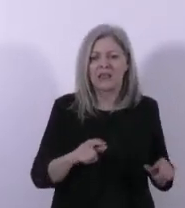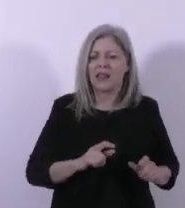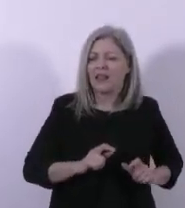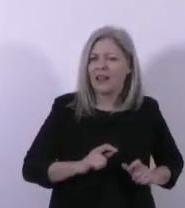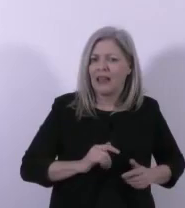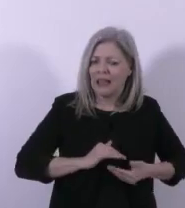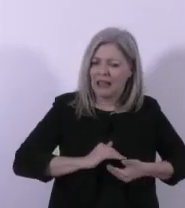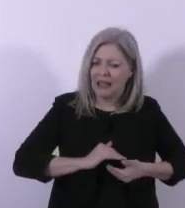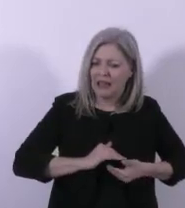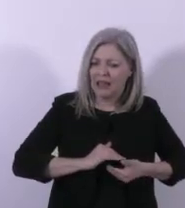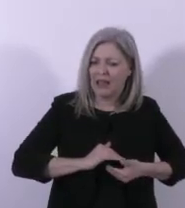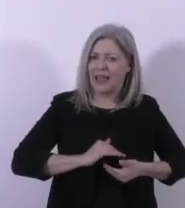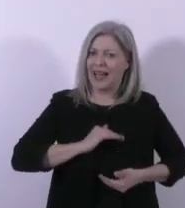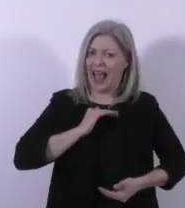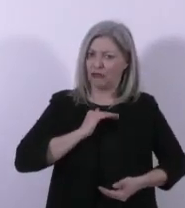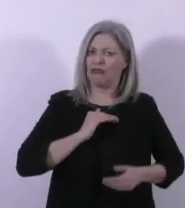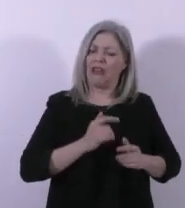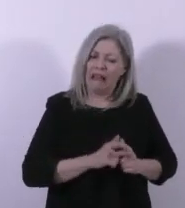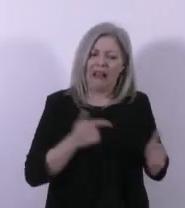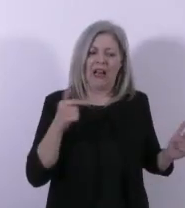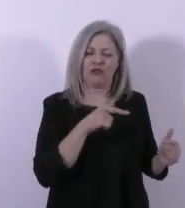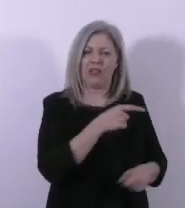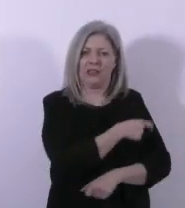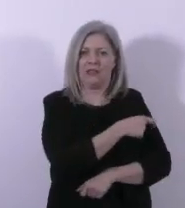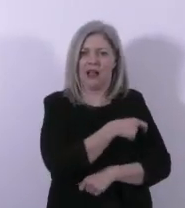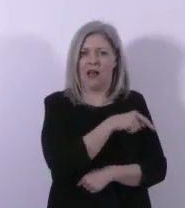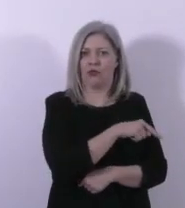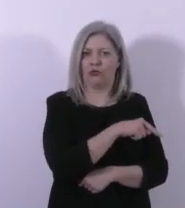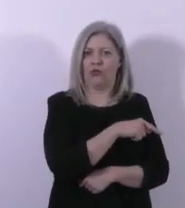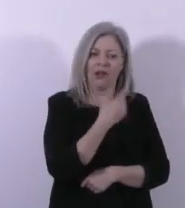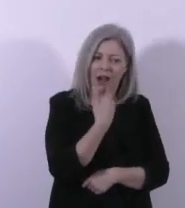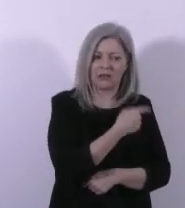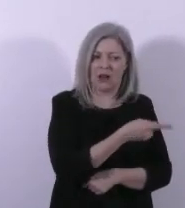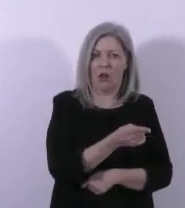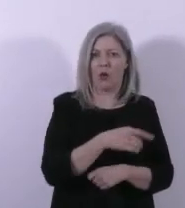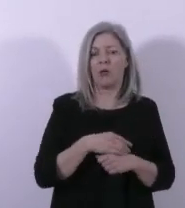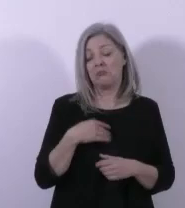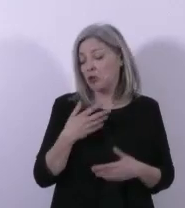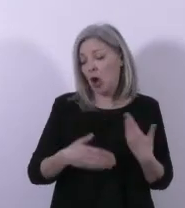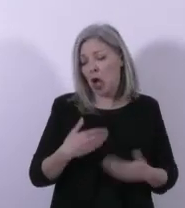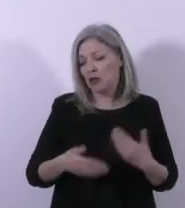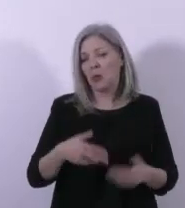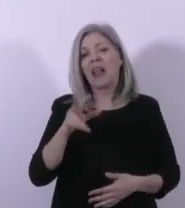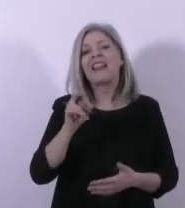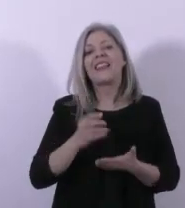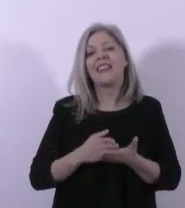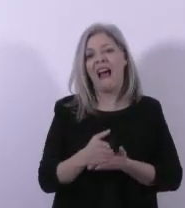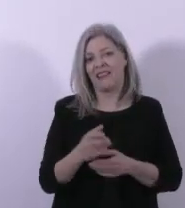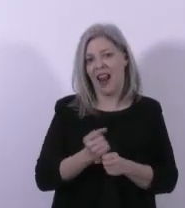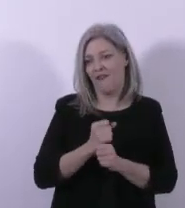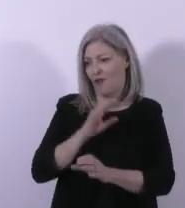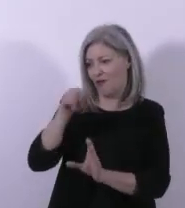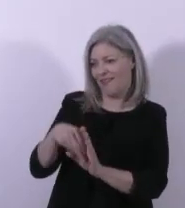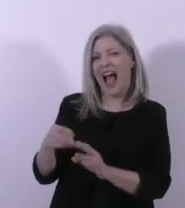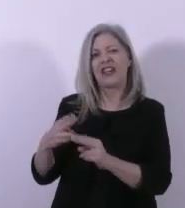il mantenimento di un sindacato. Io ho proseguito il mio lavoro per 30 anni all'interno delle